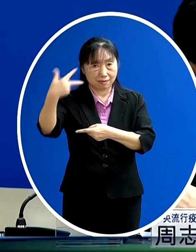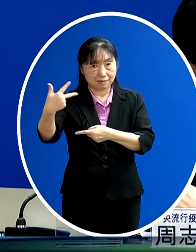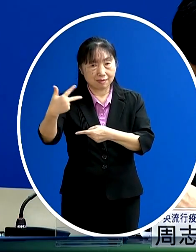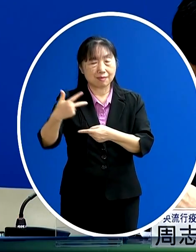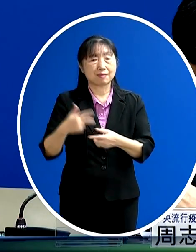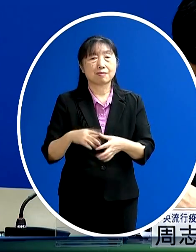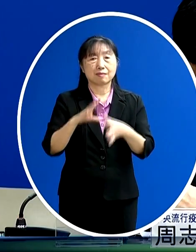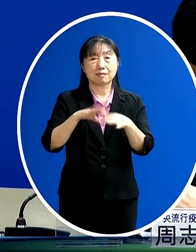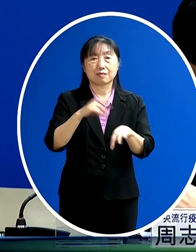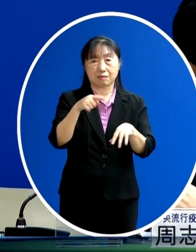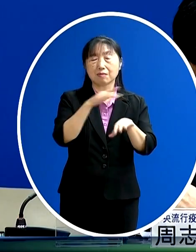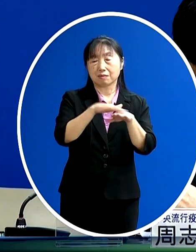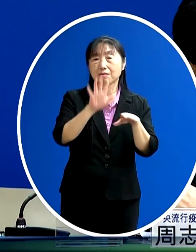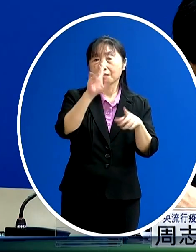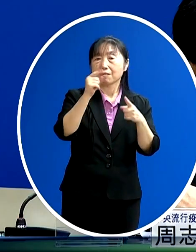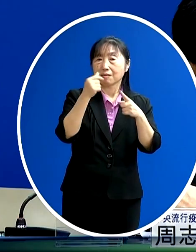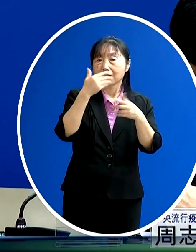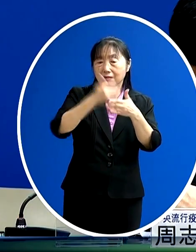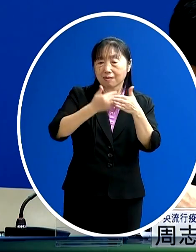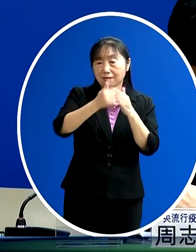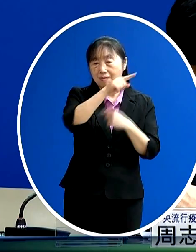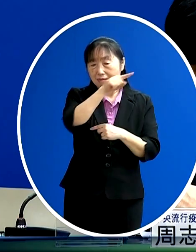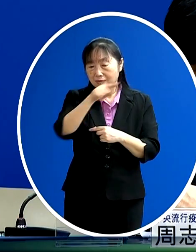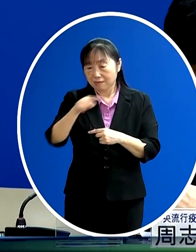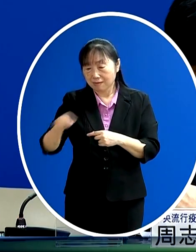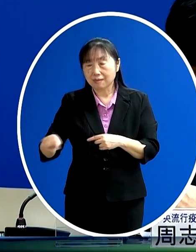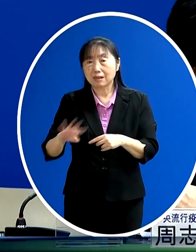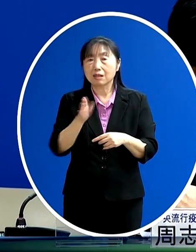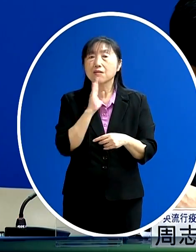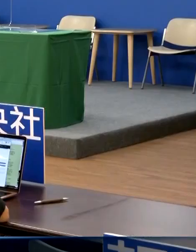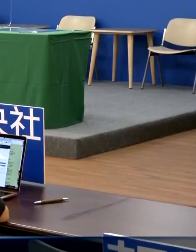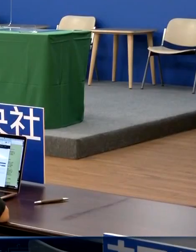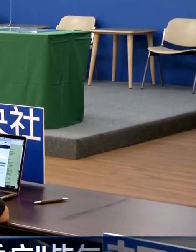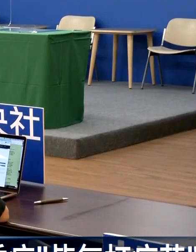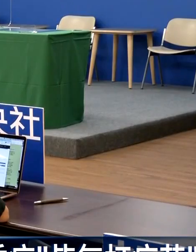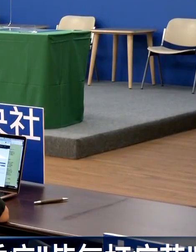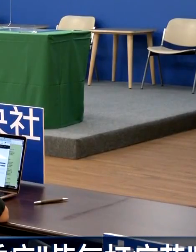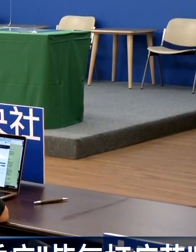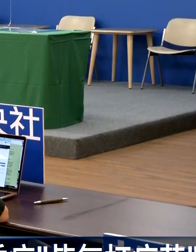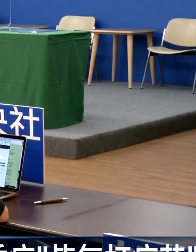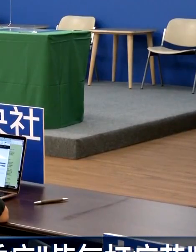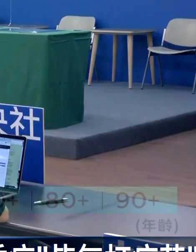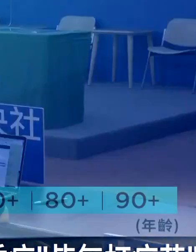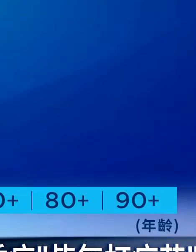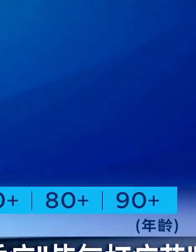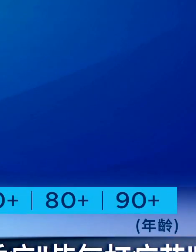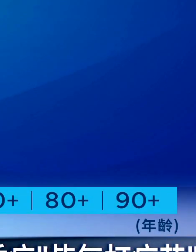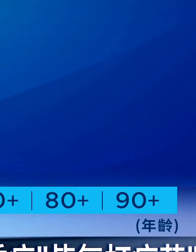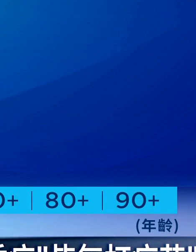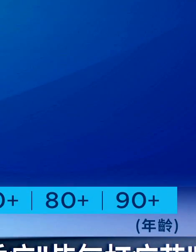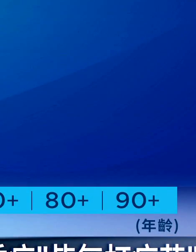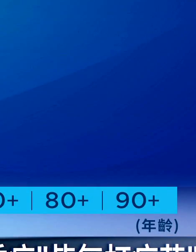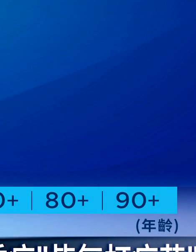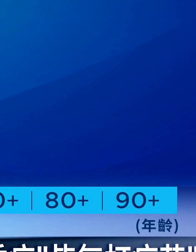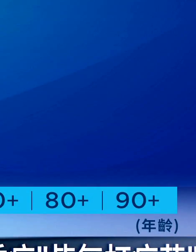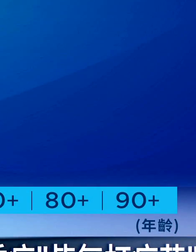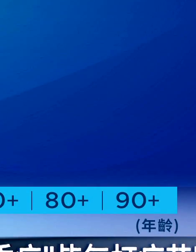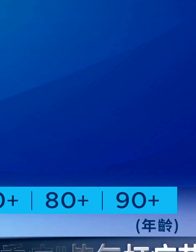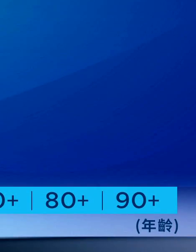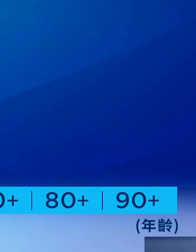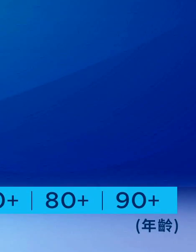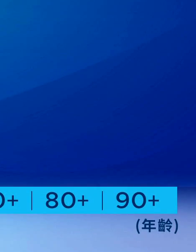9.27%，所以略有下降。不过我们还是需要再观察。 指挥中心分析，本土病例年龄层1月至今中重症累